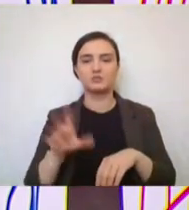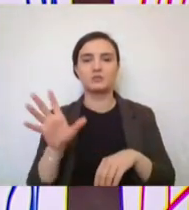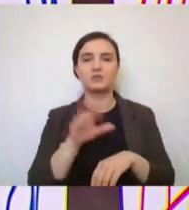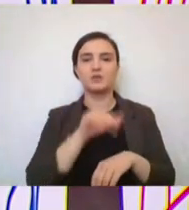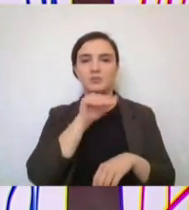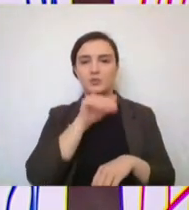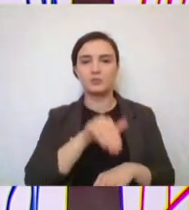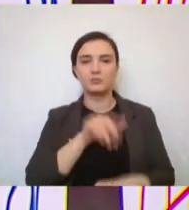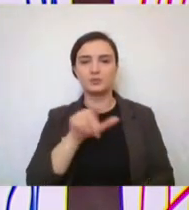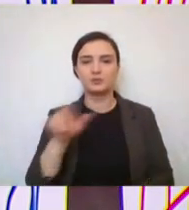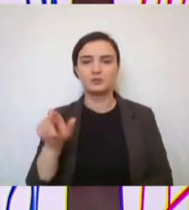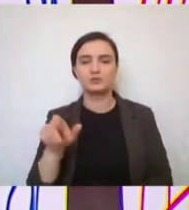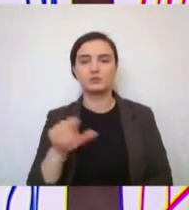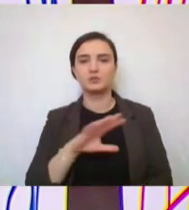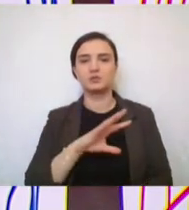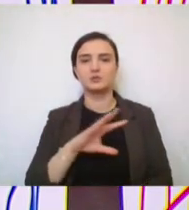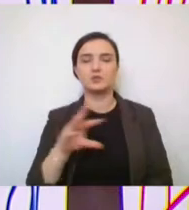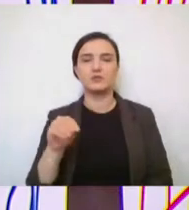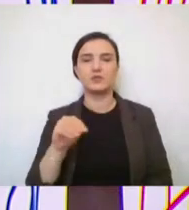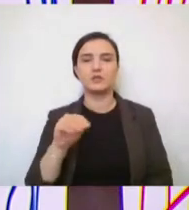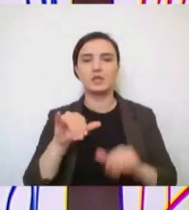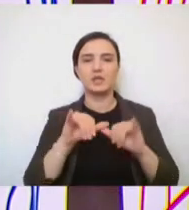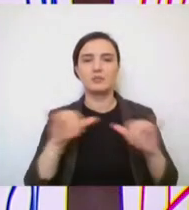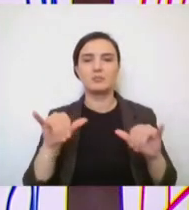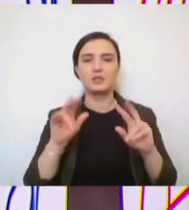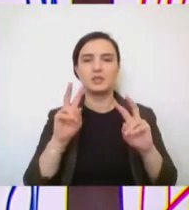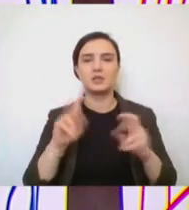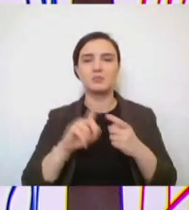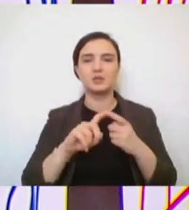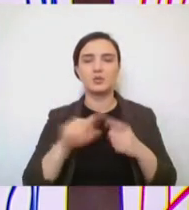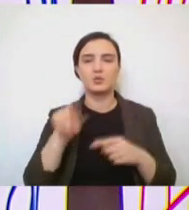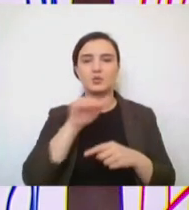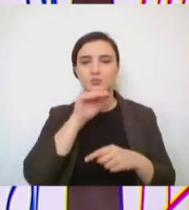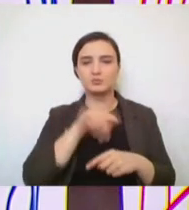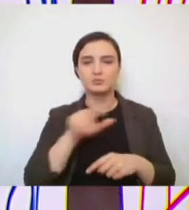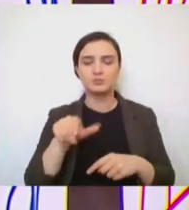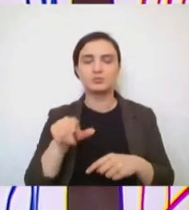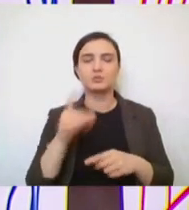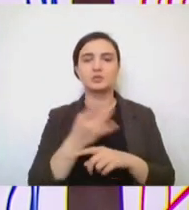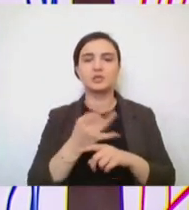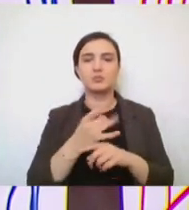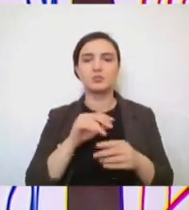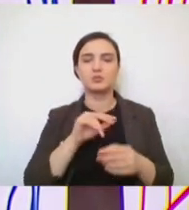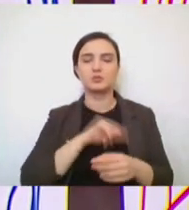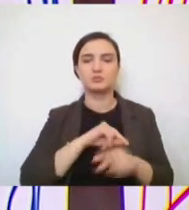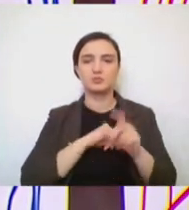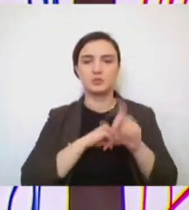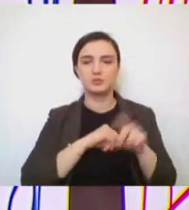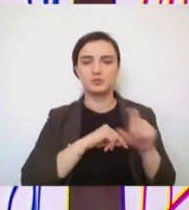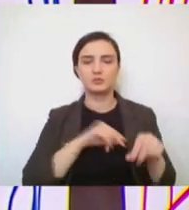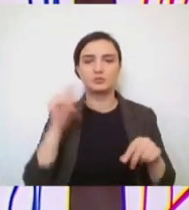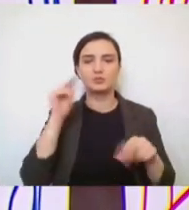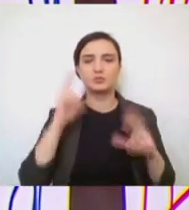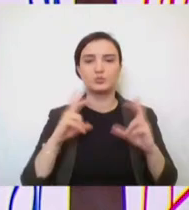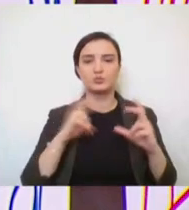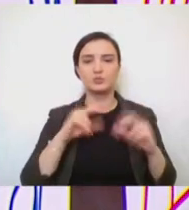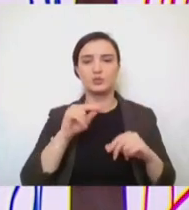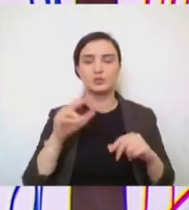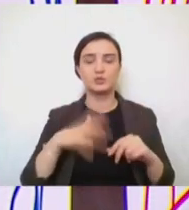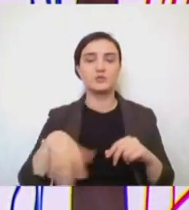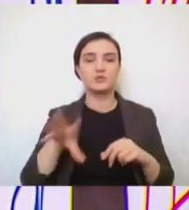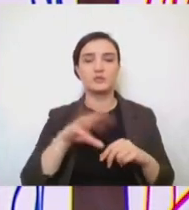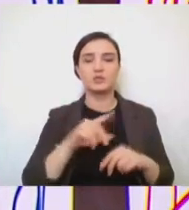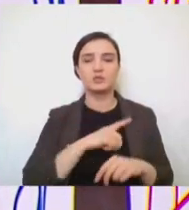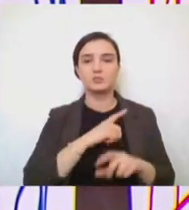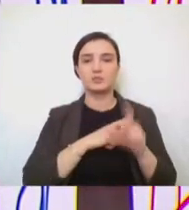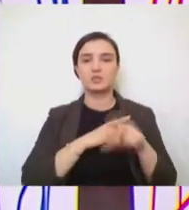ყველა ეპიდემიოლოგს, გადაუდებელი სამედიცინო სამსახურის ყველა თანამშრომელს, ყველა ლაბორანტს, ყველა სტუდენტს, მოკლედ ყველა იმ სპეციალისტს